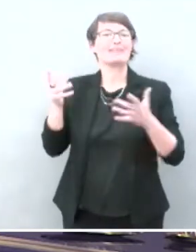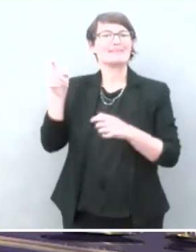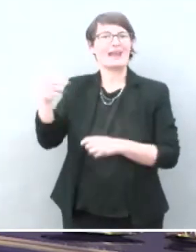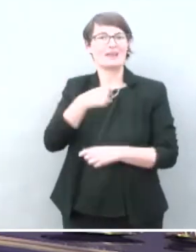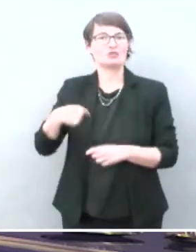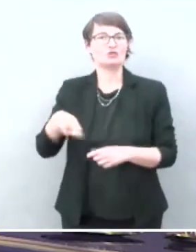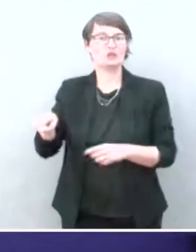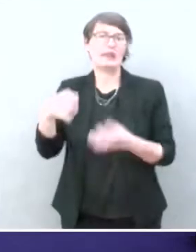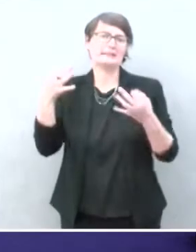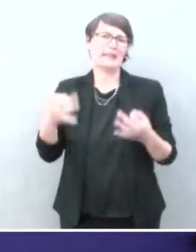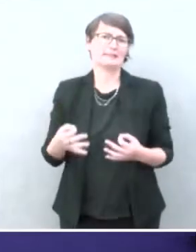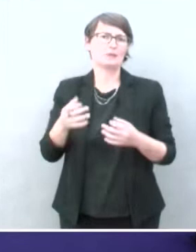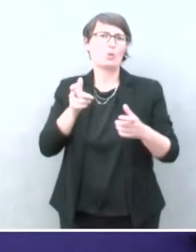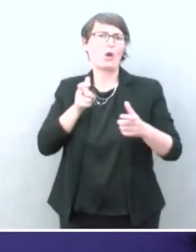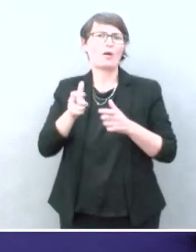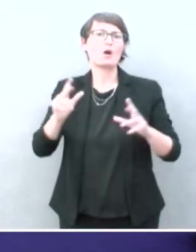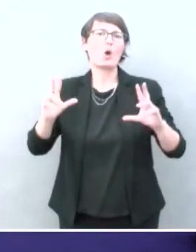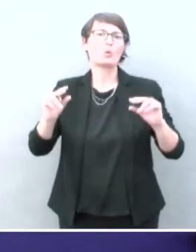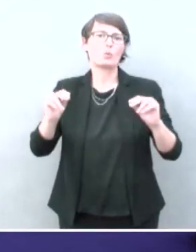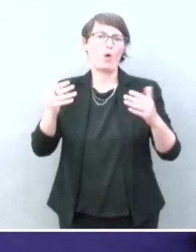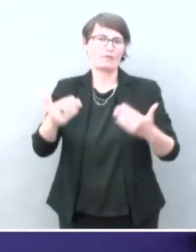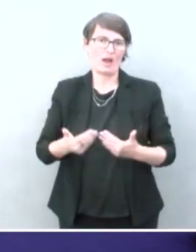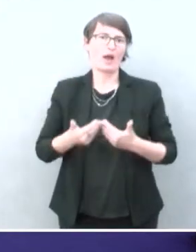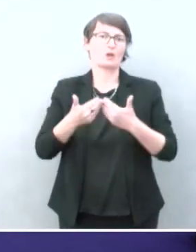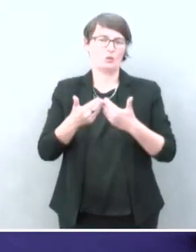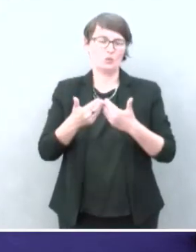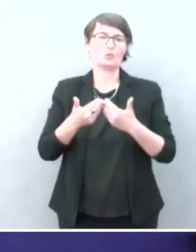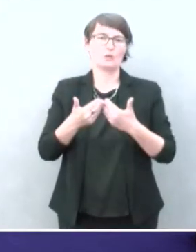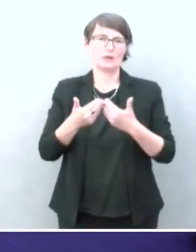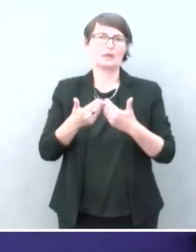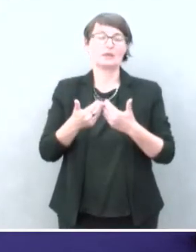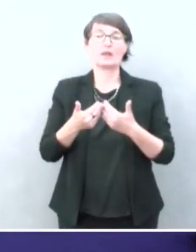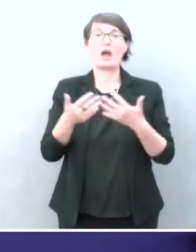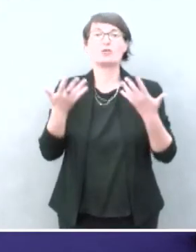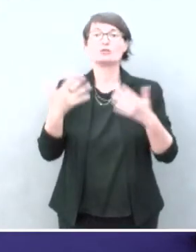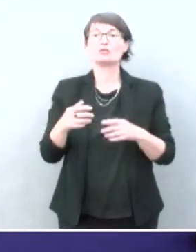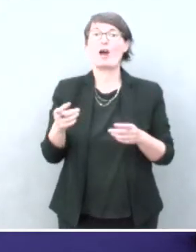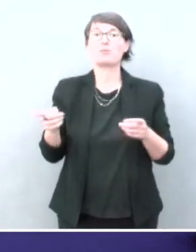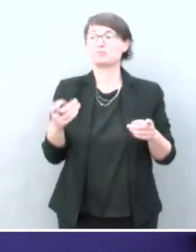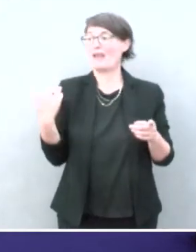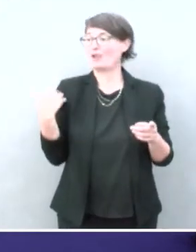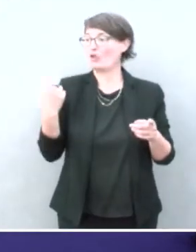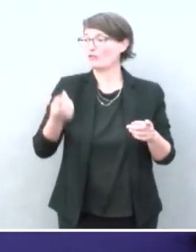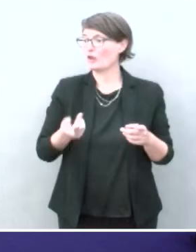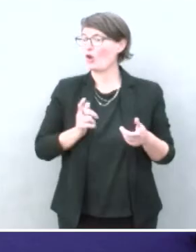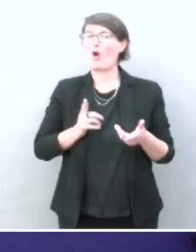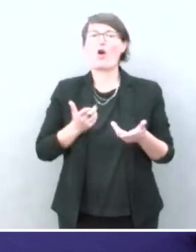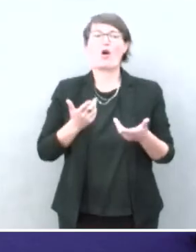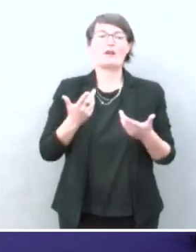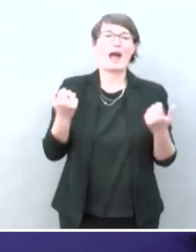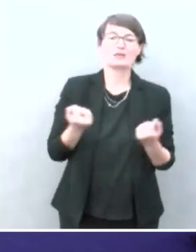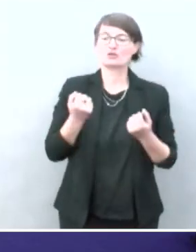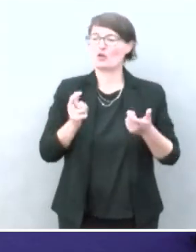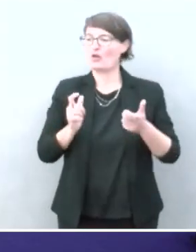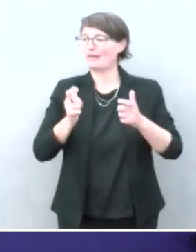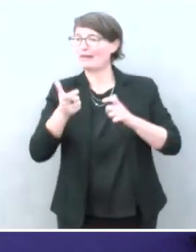aiutare. Veniamo da un periodo in cui azioni e reazioni politiche di